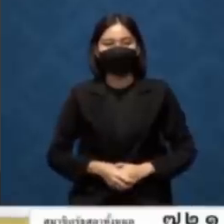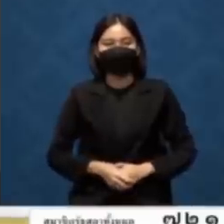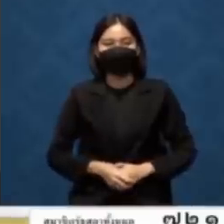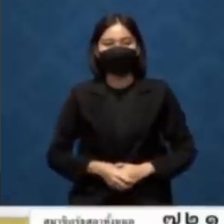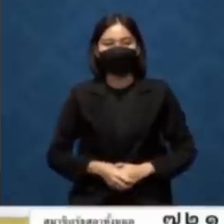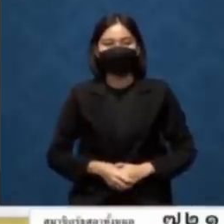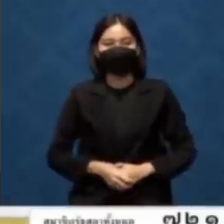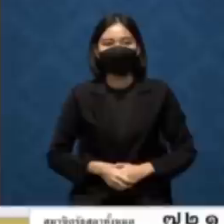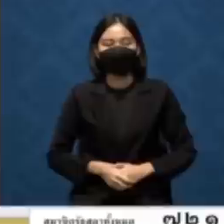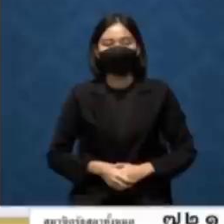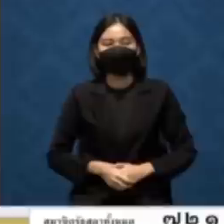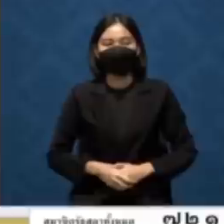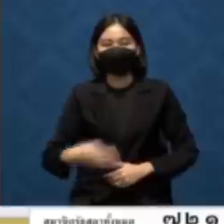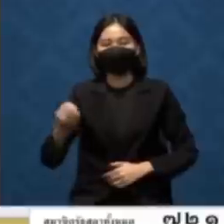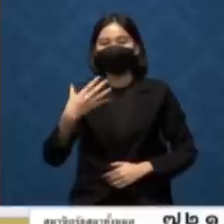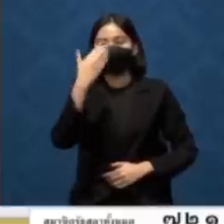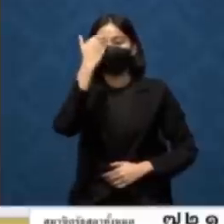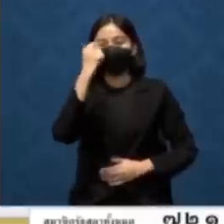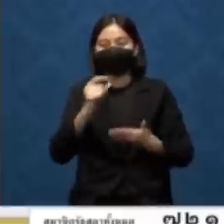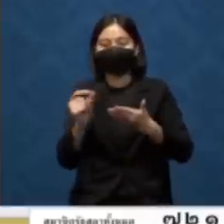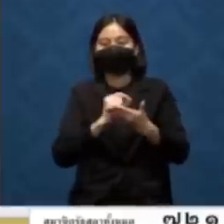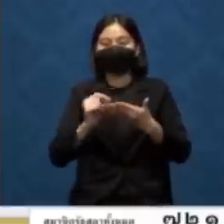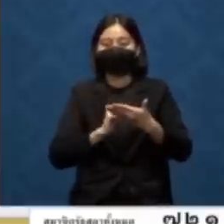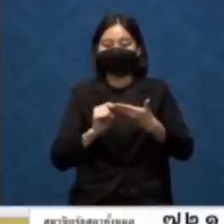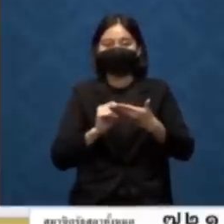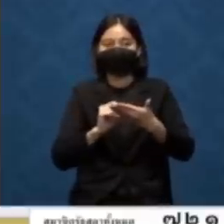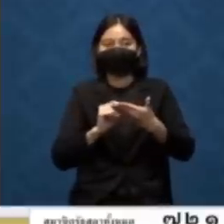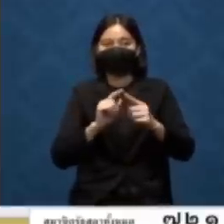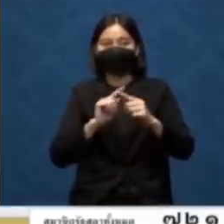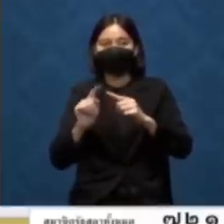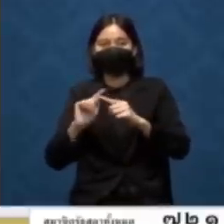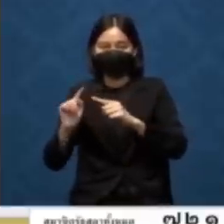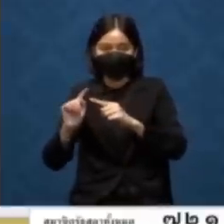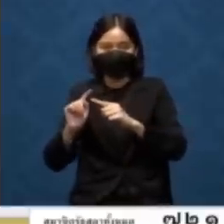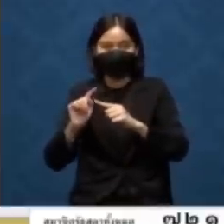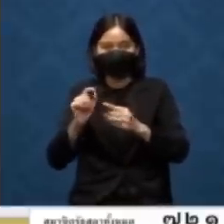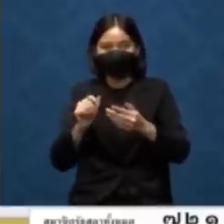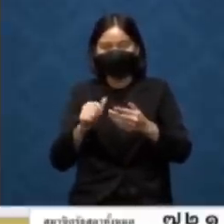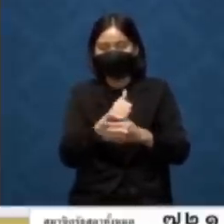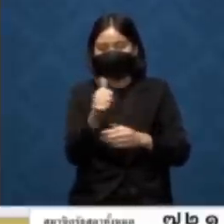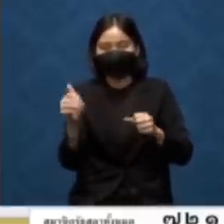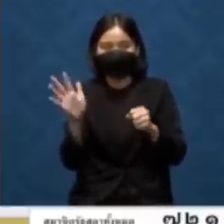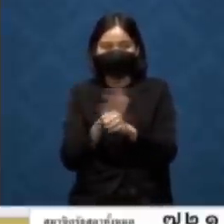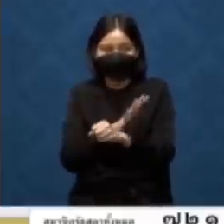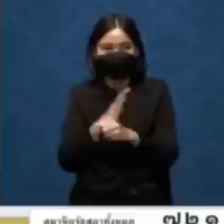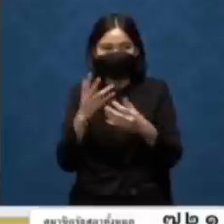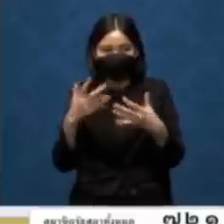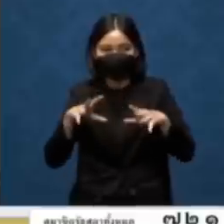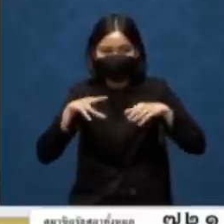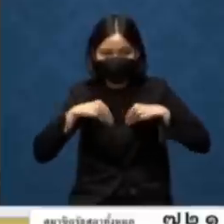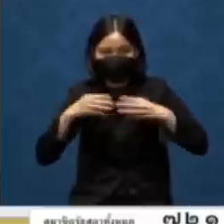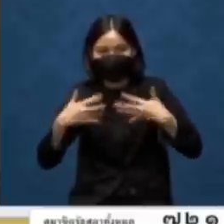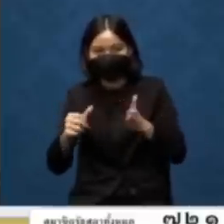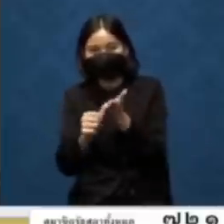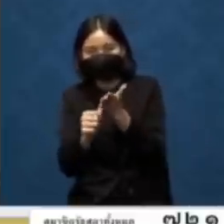บอกว่าทำไมถึงไม่ร่างมาใหดๆก่อน จะมาร่างแล้วก็บอกวขอใหรบไปก่อน แลเดคไปแ้วาระสอง วาระสามผมเรยน